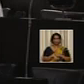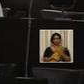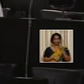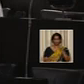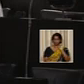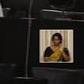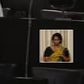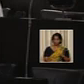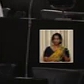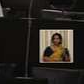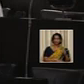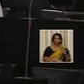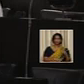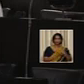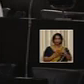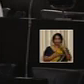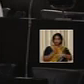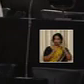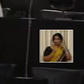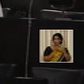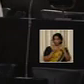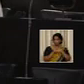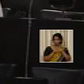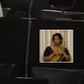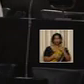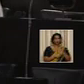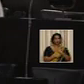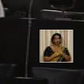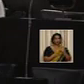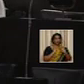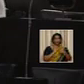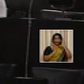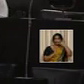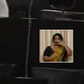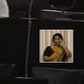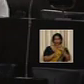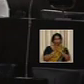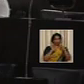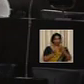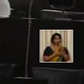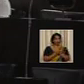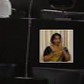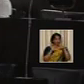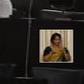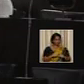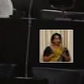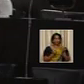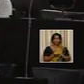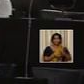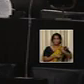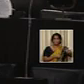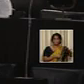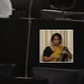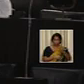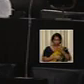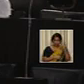යුතුය. ගිවිසුමේ විධිවිධාන සලසා පරිදි රජයට ටෙලිකොම් මී අනිකුත් විශාල කොටස් හිමියා සතු කොටස් ආපසු මිලදී ගත හැකි